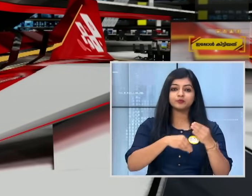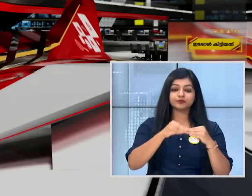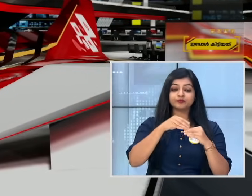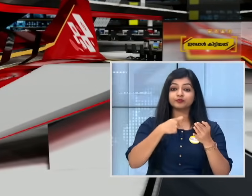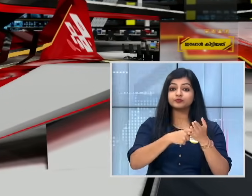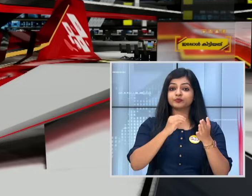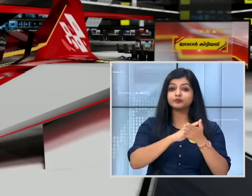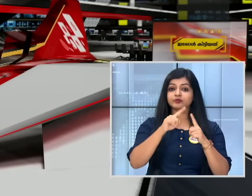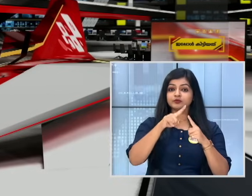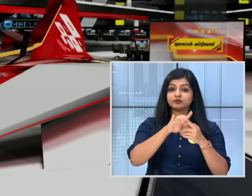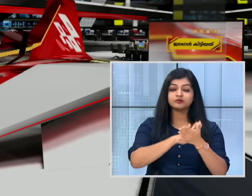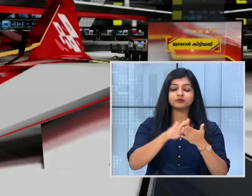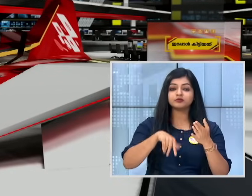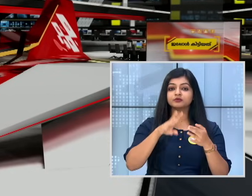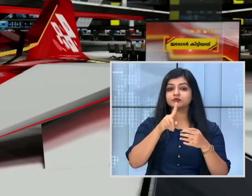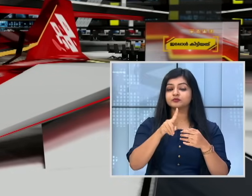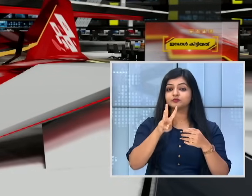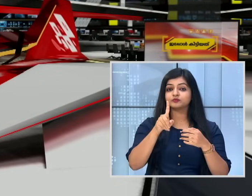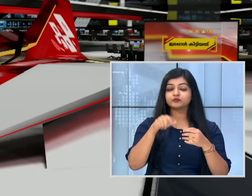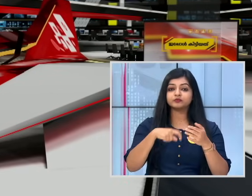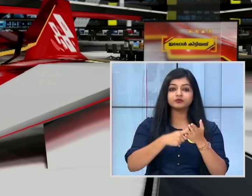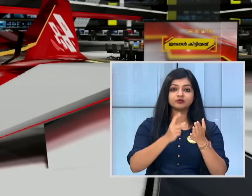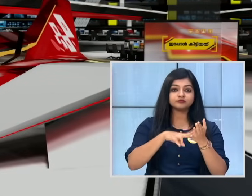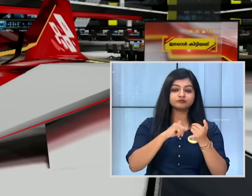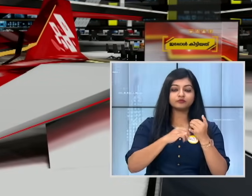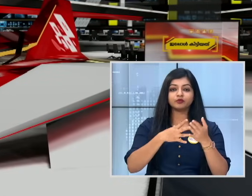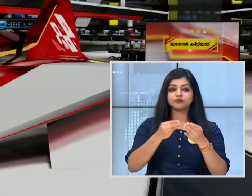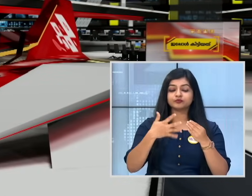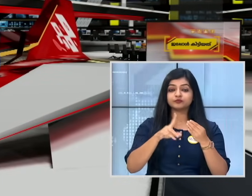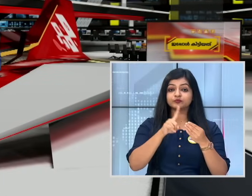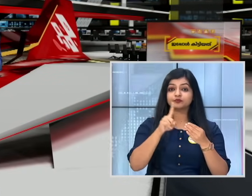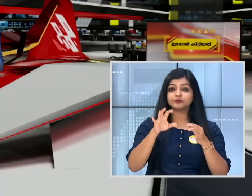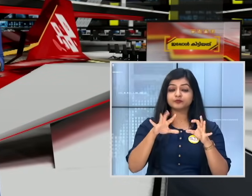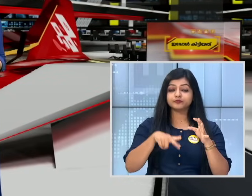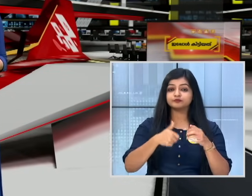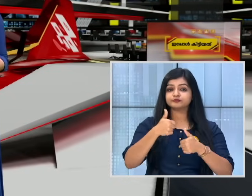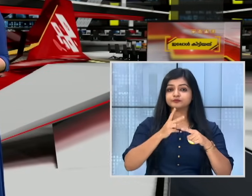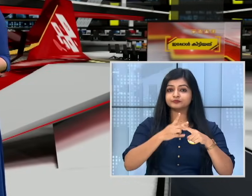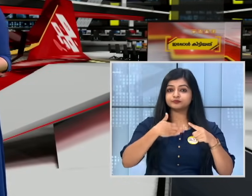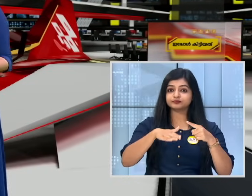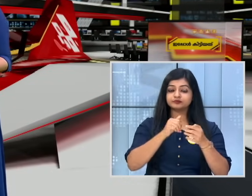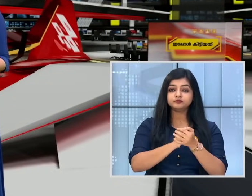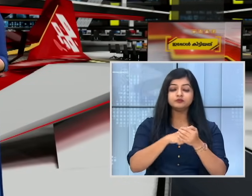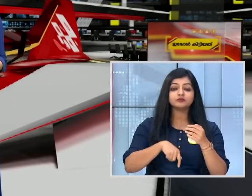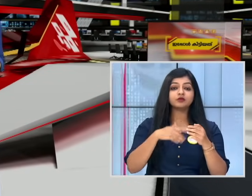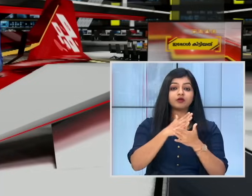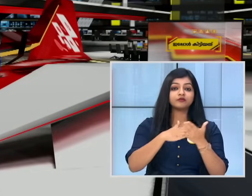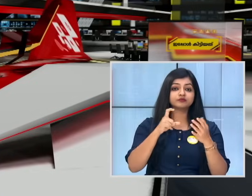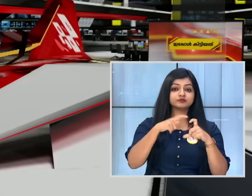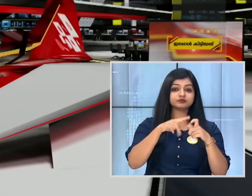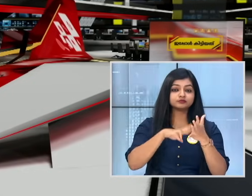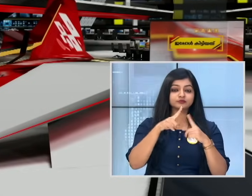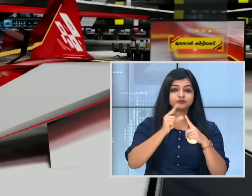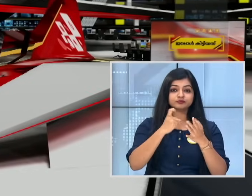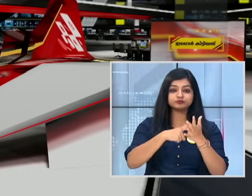എടുത്ത് പുറത്തായി. 110 റൺസുമായി ജഡേജ ക്രീസിലുണ്ട്. അരങ്ങേറ്റത്തിൽ വെടിക്കെട്ട് അർദ്ധ സെഞ്ചുറിയുമായി സർഫ്രാസ് ഖാനും തിളങ്ങി.